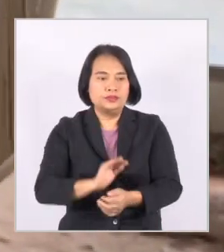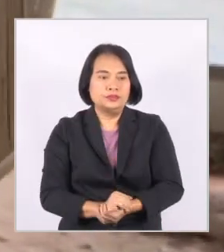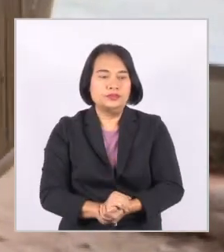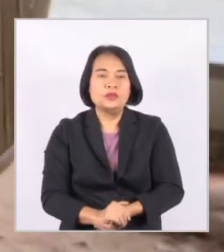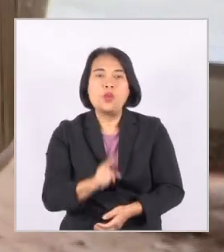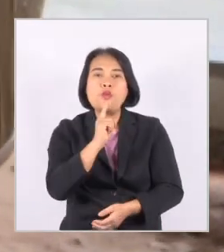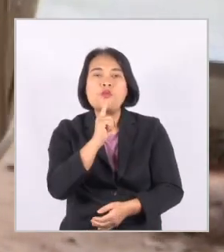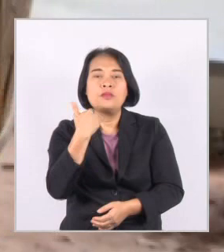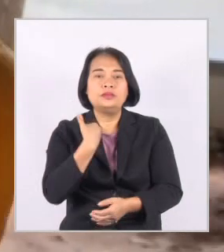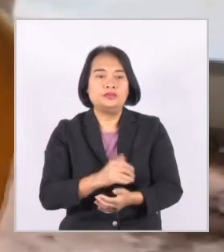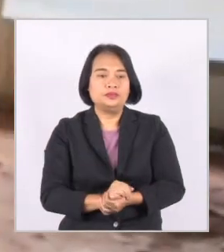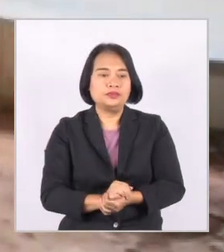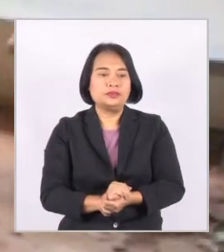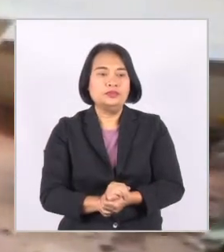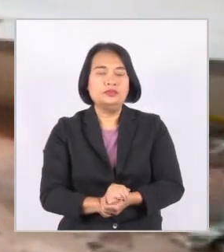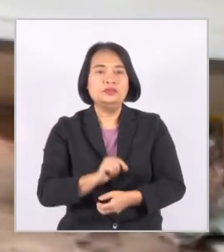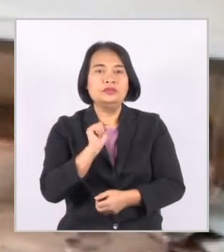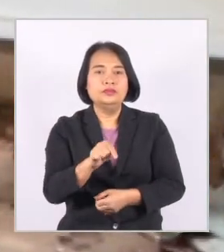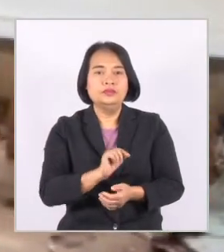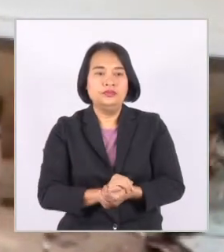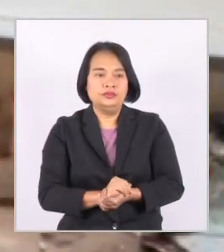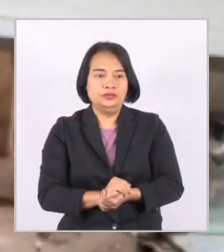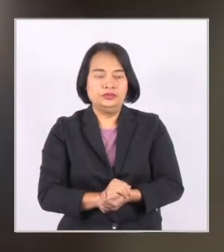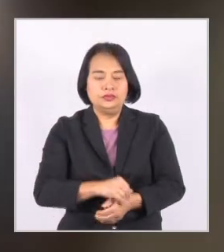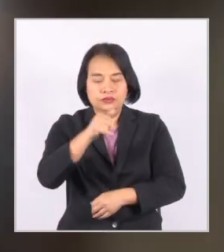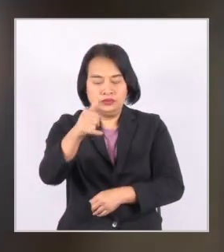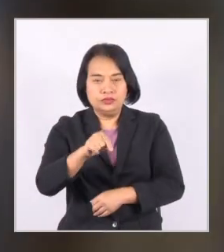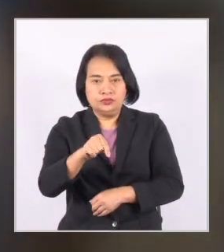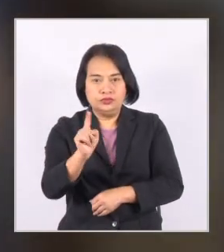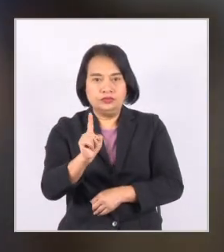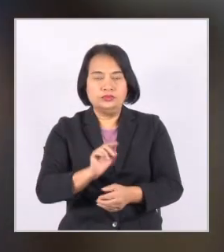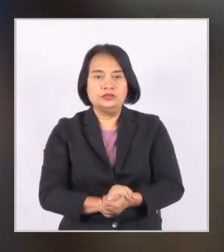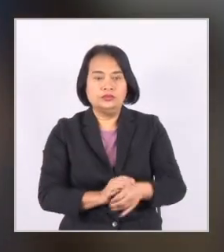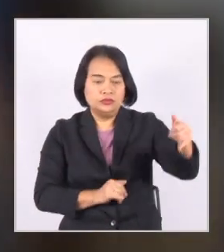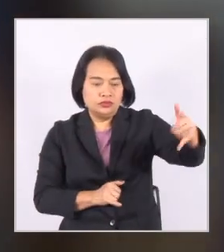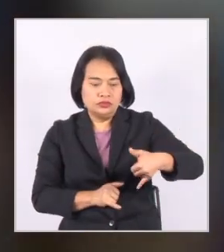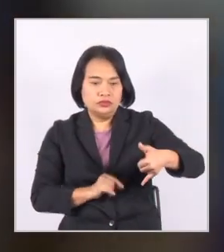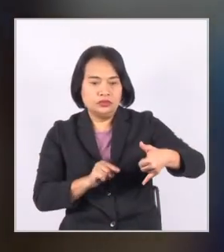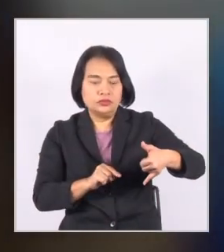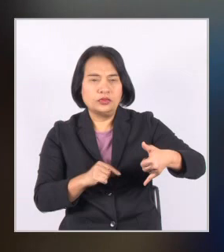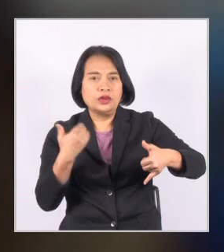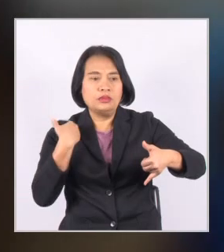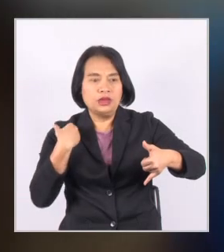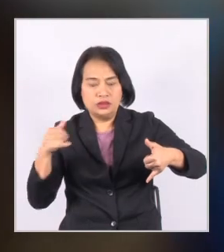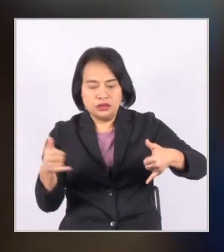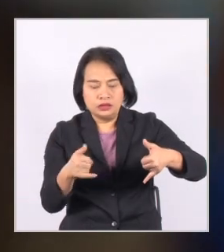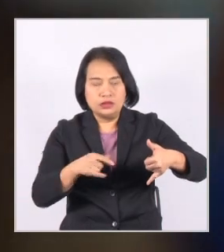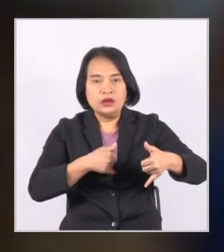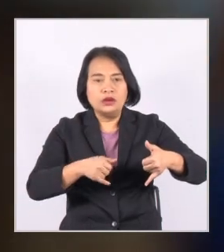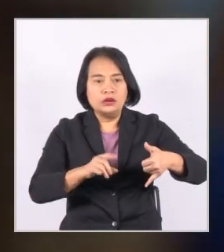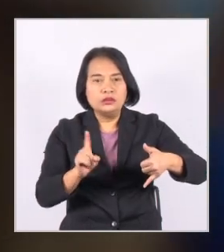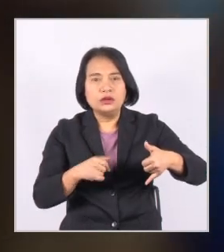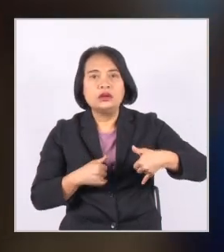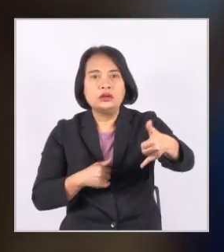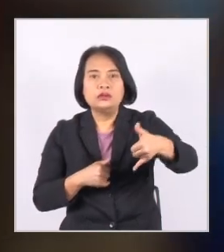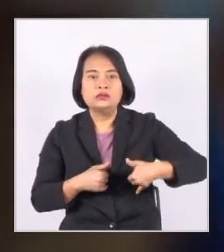บอกว่าหลวงศักดิ์เนี่ยกลับมาครั้งนี้มายืนดักหน้าอาตมาแล้วก็ชอบเดินไปเดินมาพอญาติโยมเดินออกมาจ